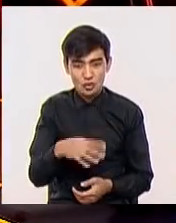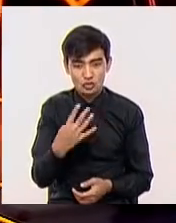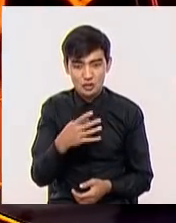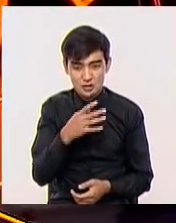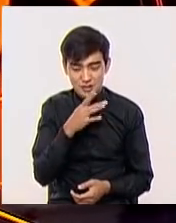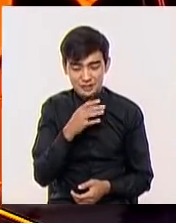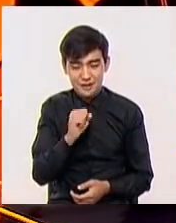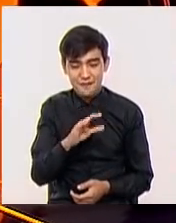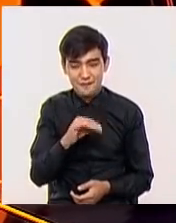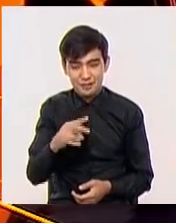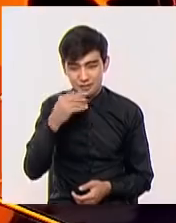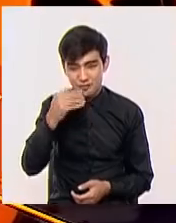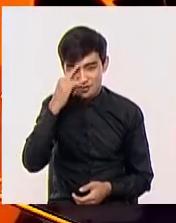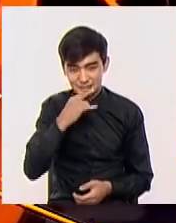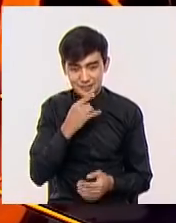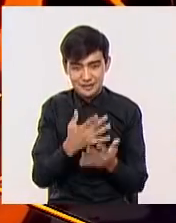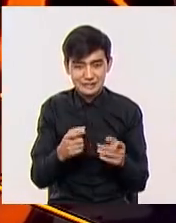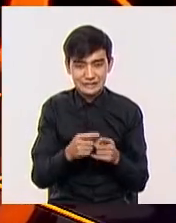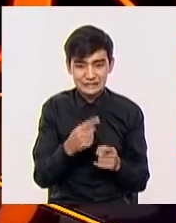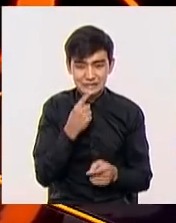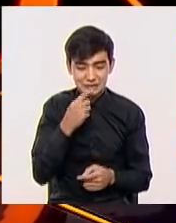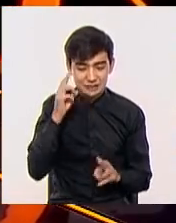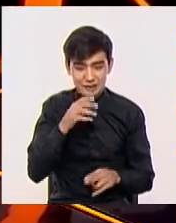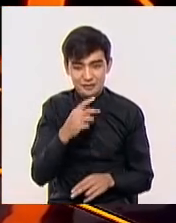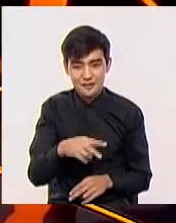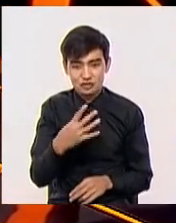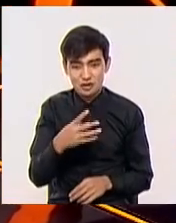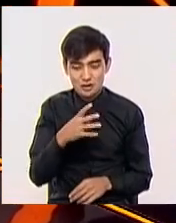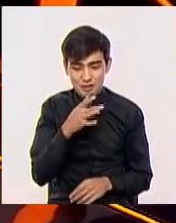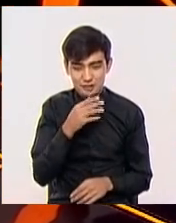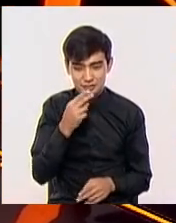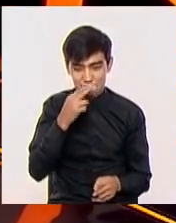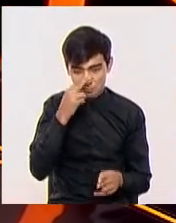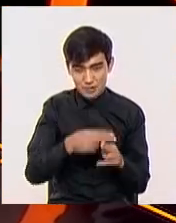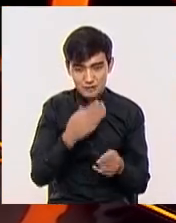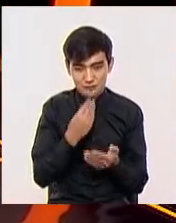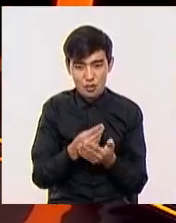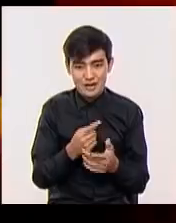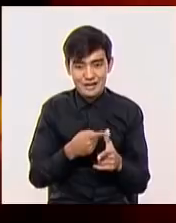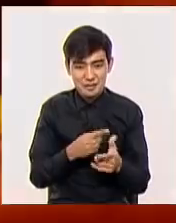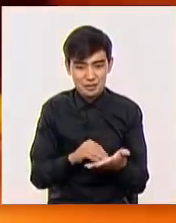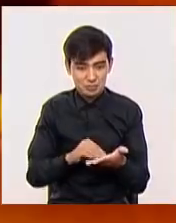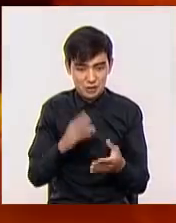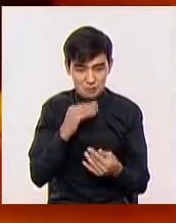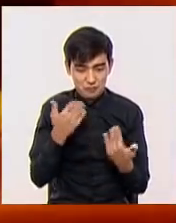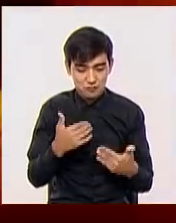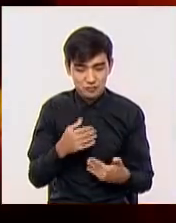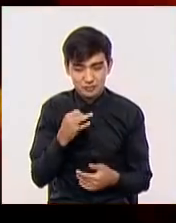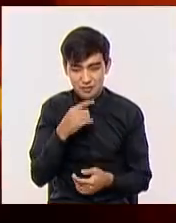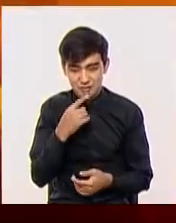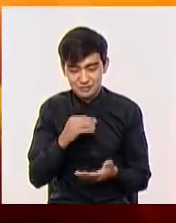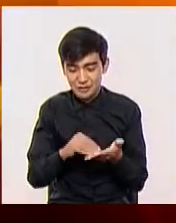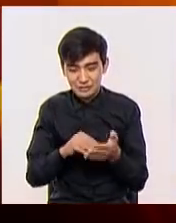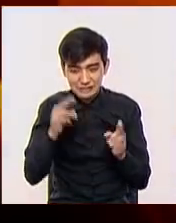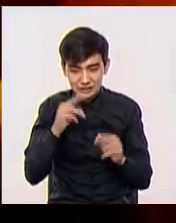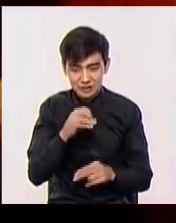жастағы ауған қазағы әлі күнге әріп танымайды. Оның 24 жастағы інісі тек өз атын ғана жазалады. Бірнеше күннен бері